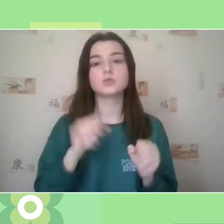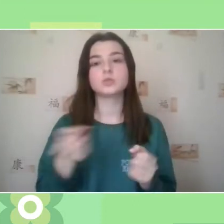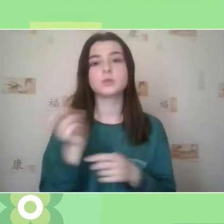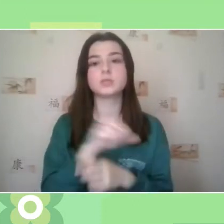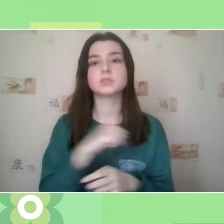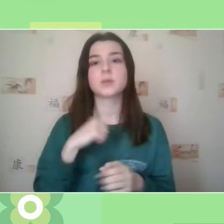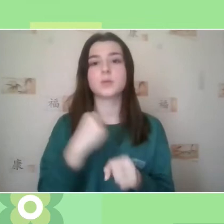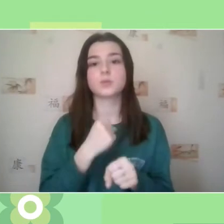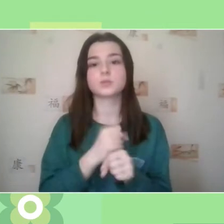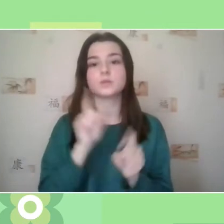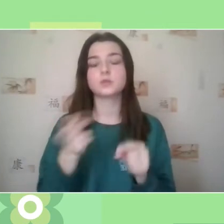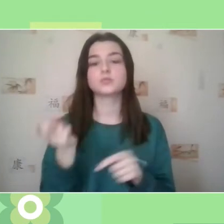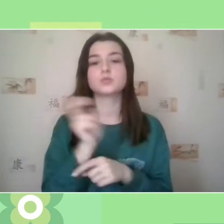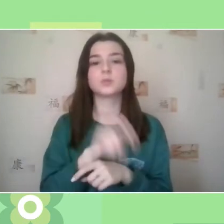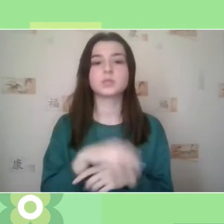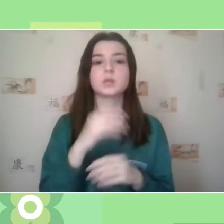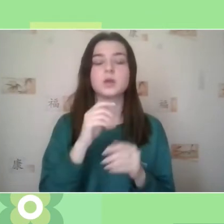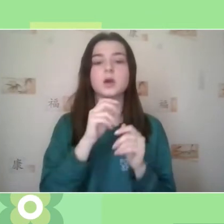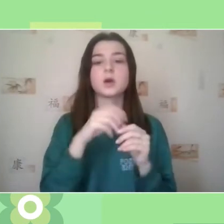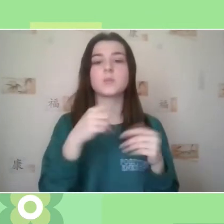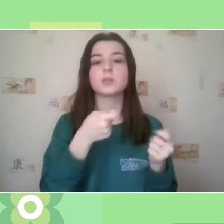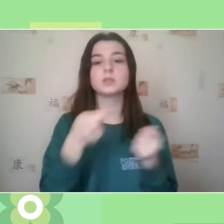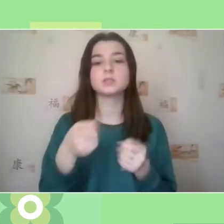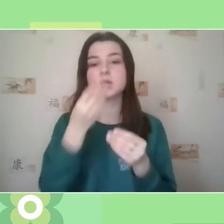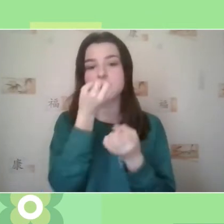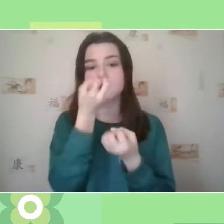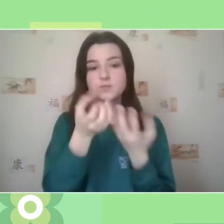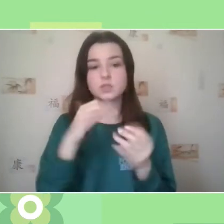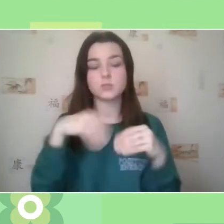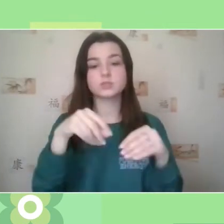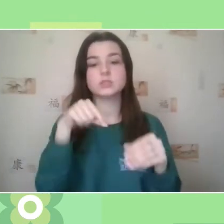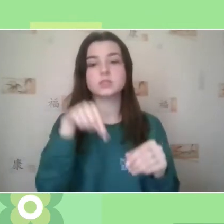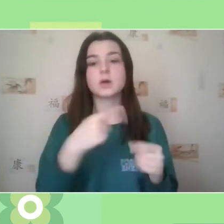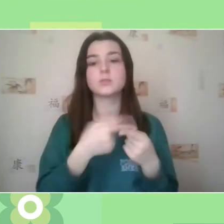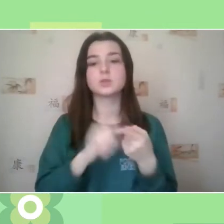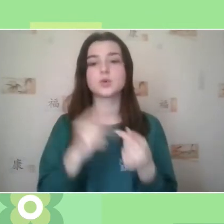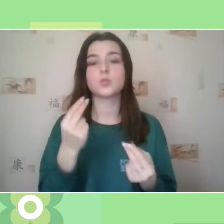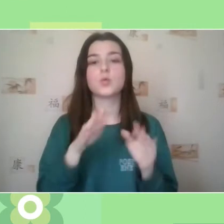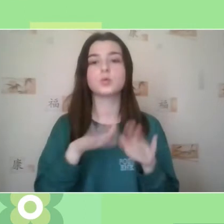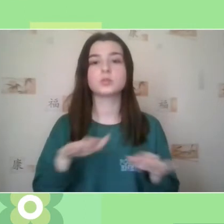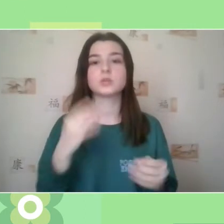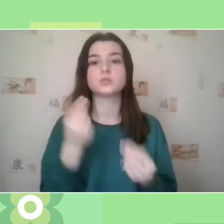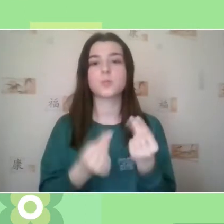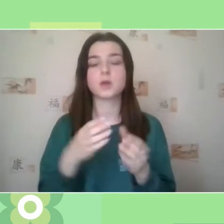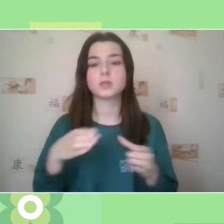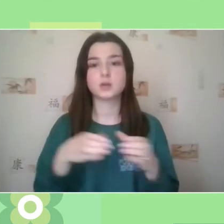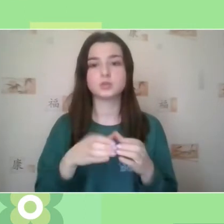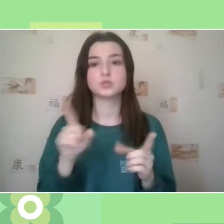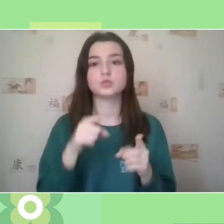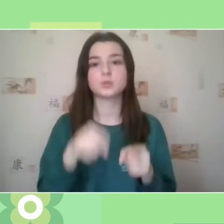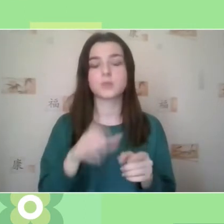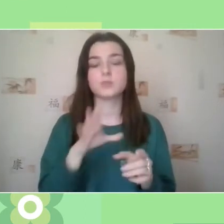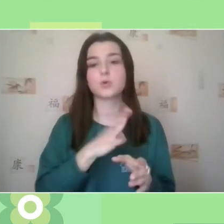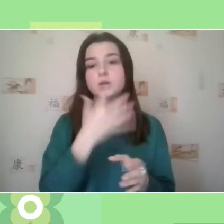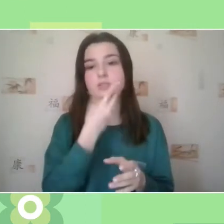попрацювати. Ви можете прийти, принести квіти і посадити там, на цьому майданчику, щоб зробити його красивіше. Ви можете, якщо у вас